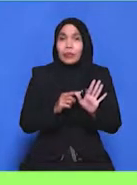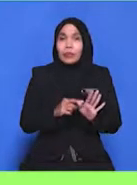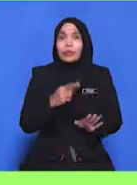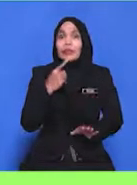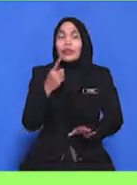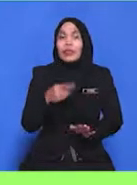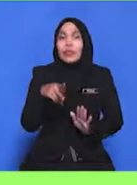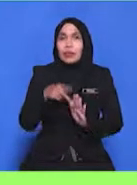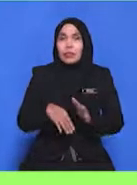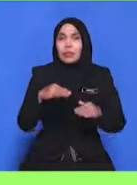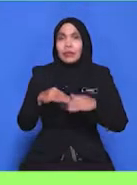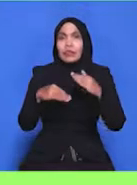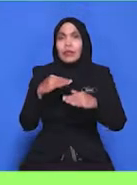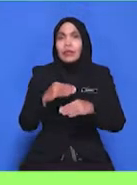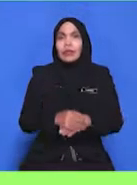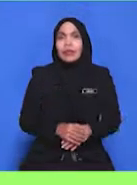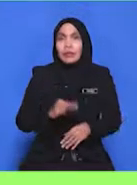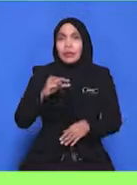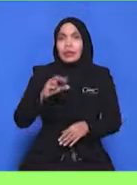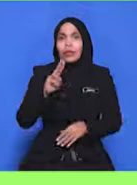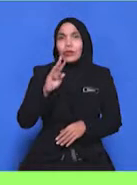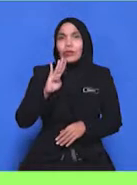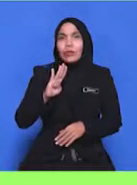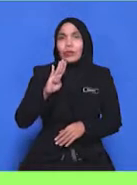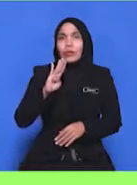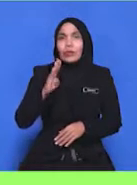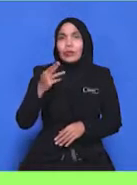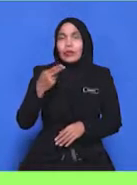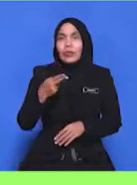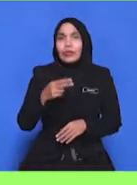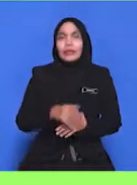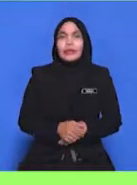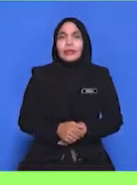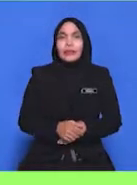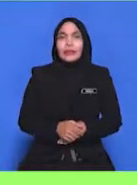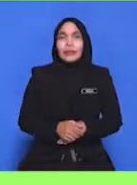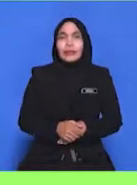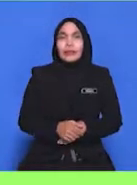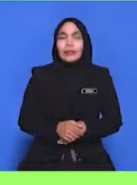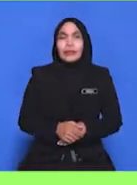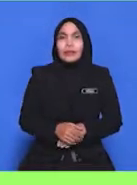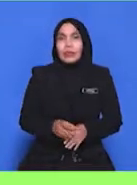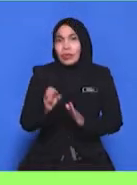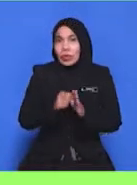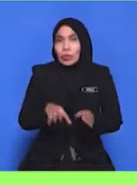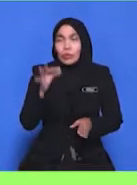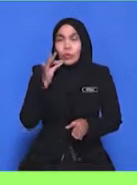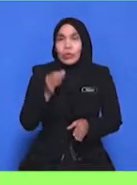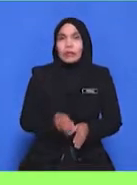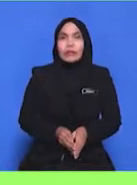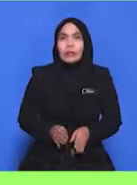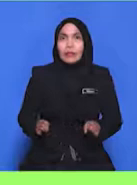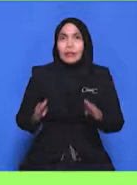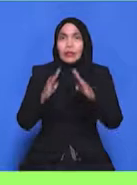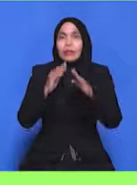pembinaan Kubbatus Sahra di Baitul Maqdis. Kubbatus Sahra adalah sebuah bangunan 8 persegi